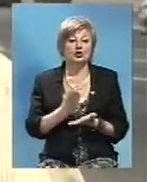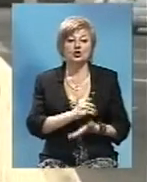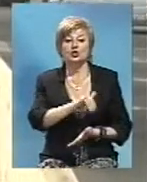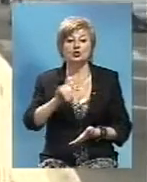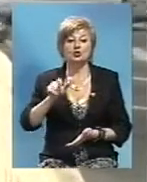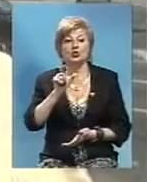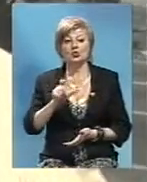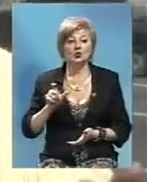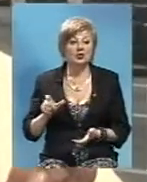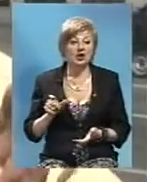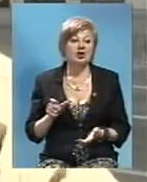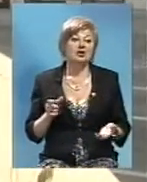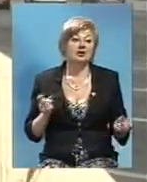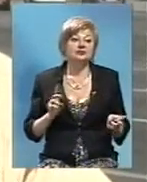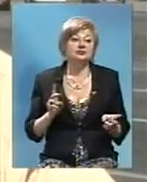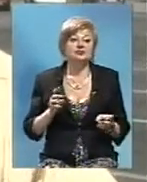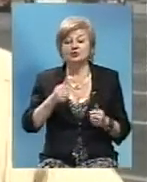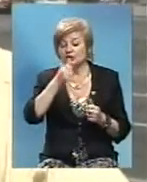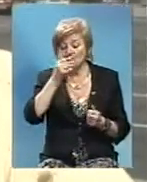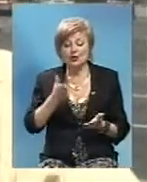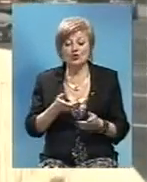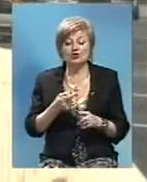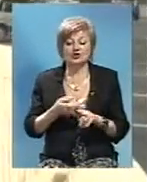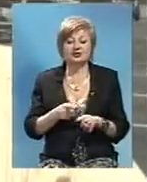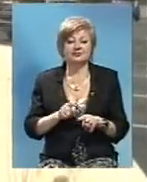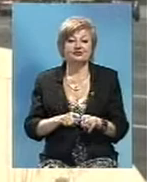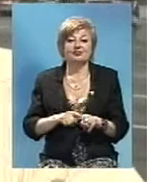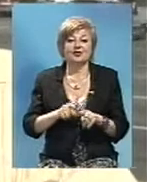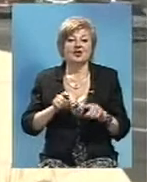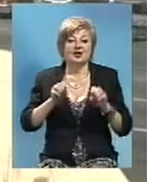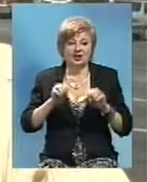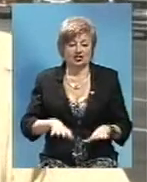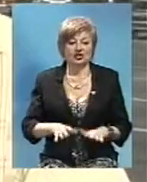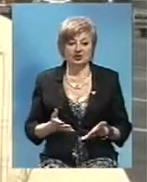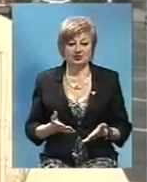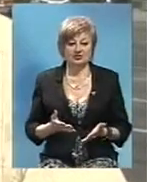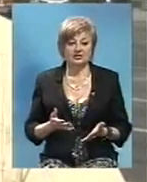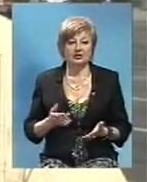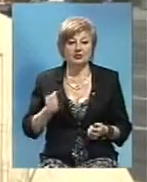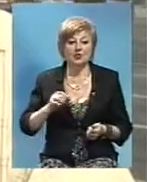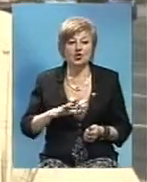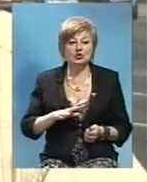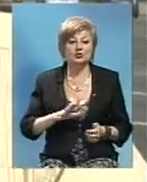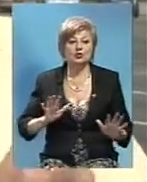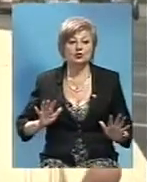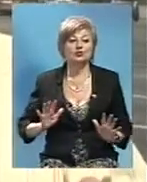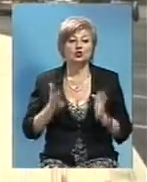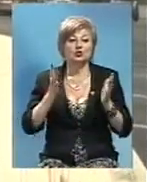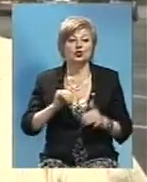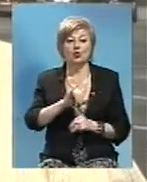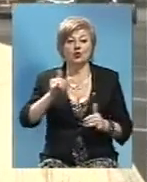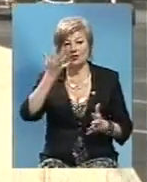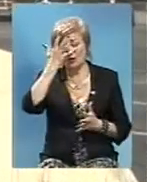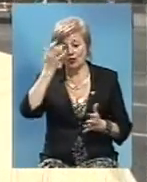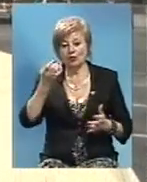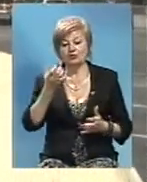какие-то обстоятельства, которые никак не в это прохрустово ложе не укладываются. Ну, может быть, вдруг у кого-то ночью